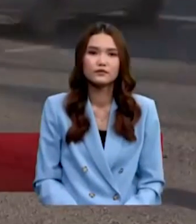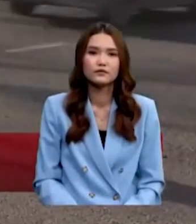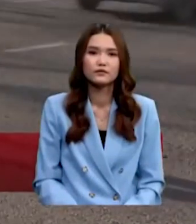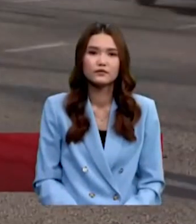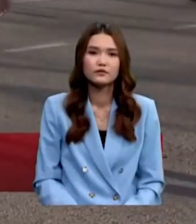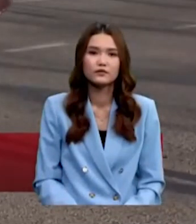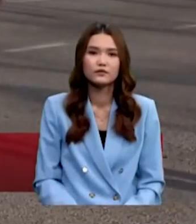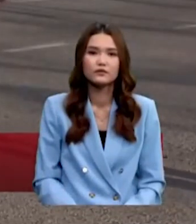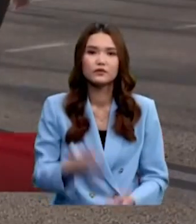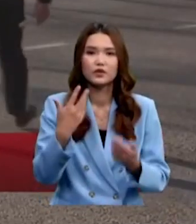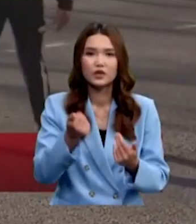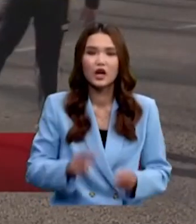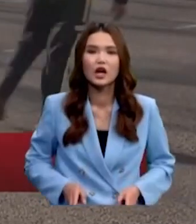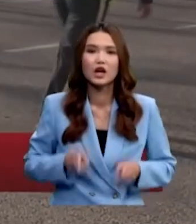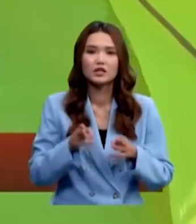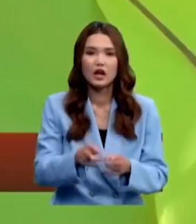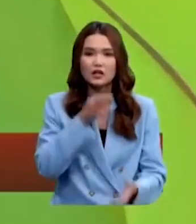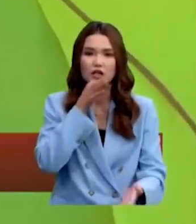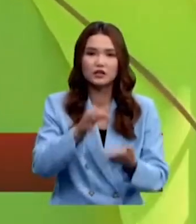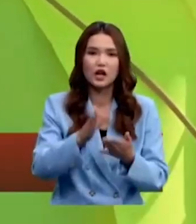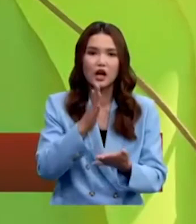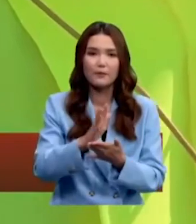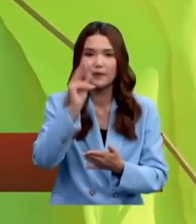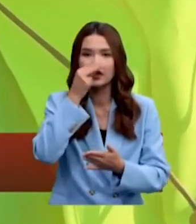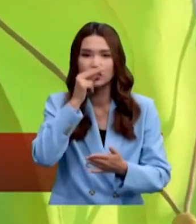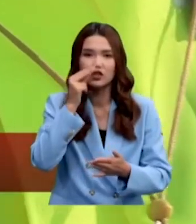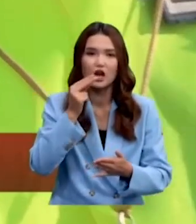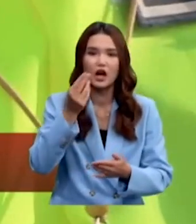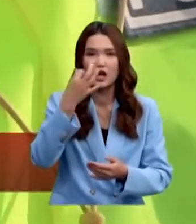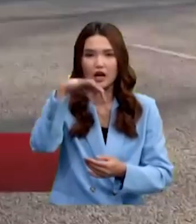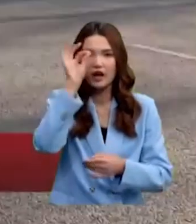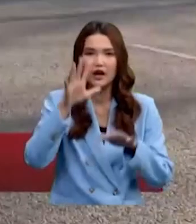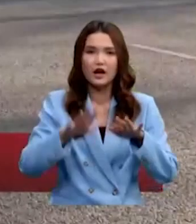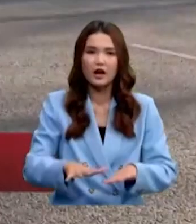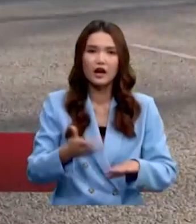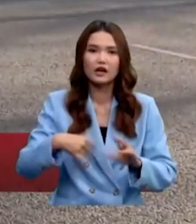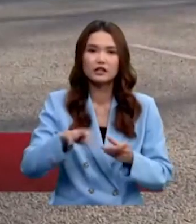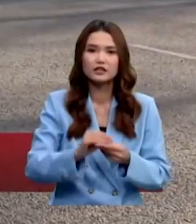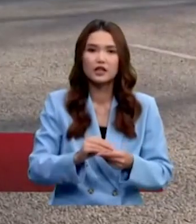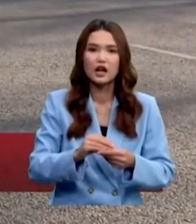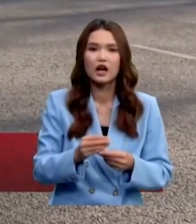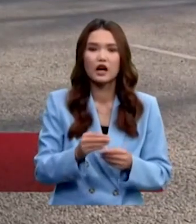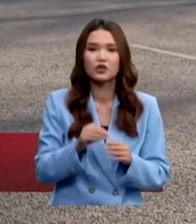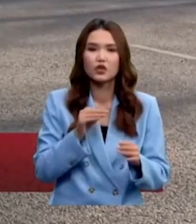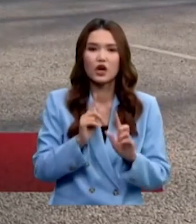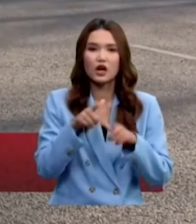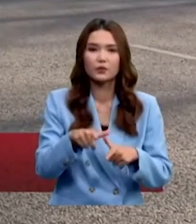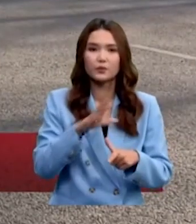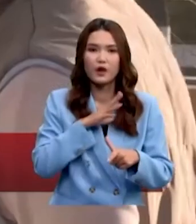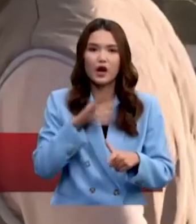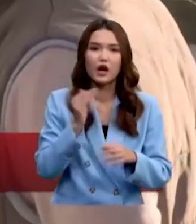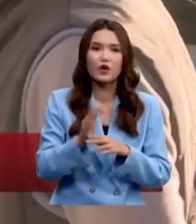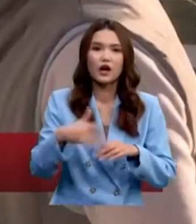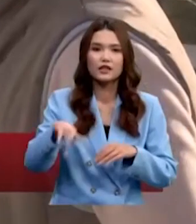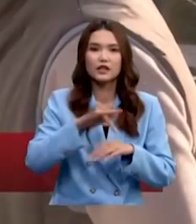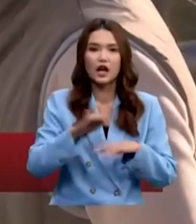Пара берсеңіз, қылмыстық жауапкершілікке тартыласыз. Бұл Шымкенттік жол сақшыларының сәлем сөзіне айналатын тұрақты тіркес. Өйткені бұдан былай